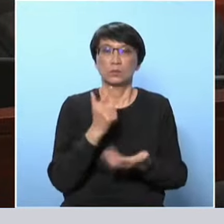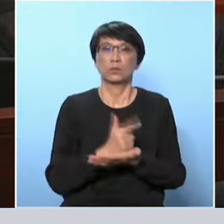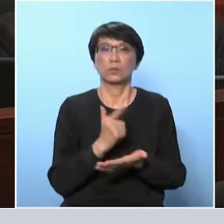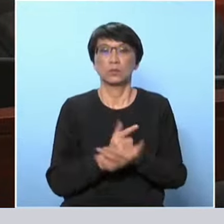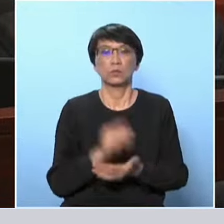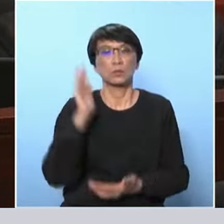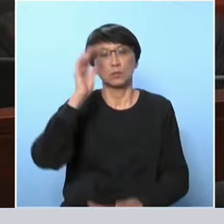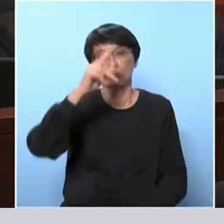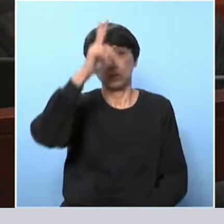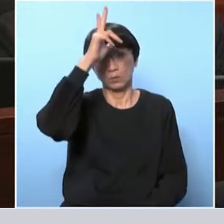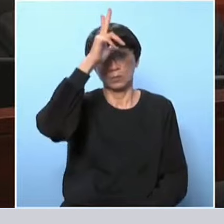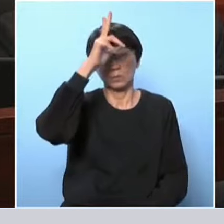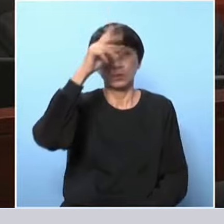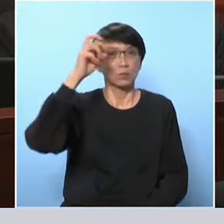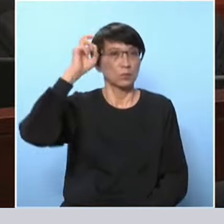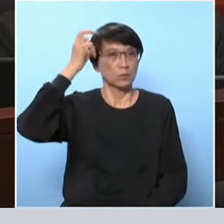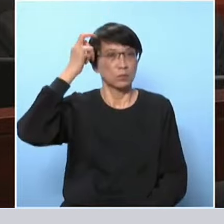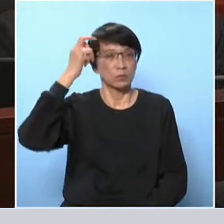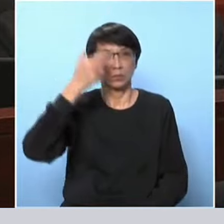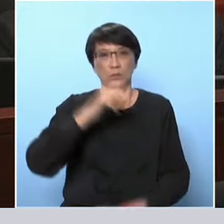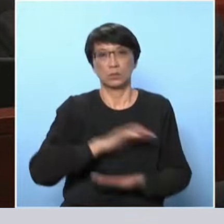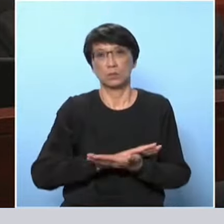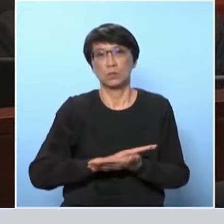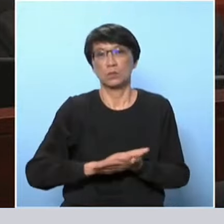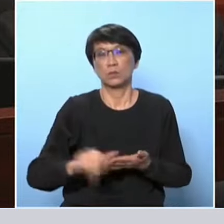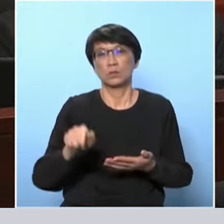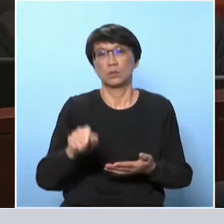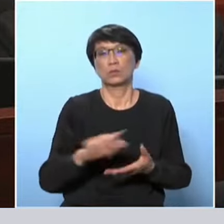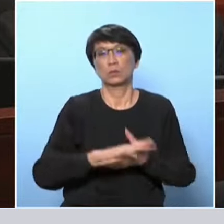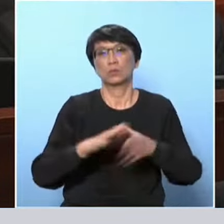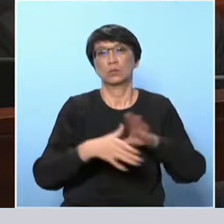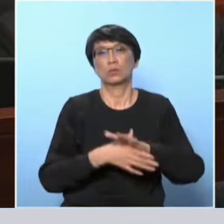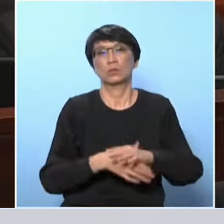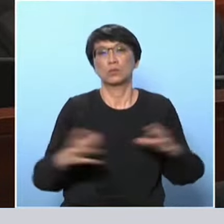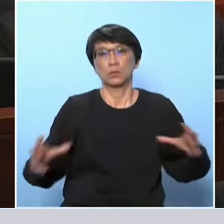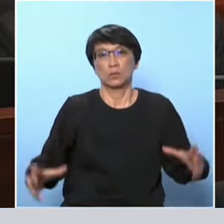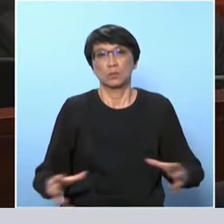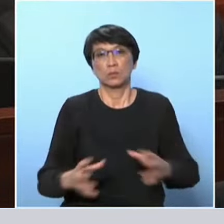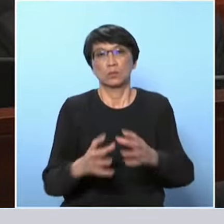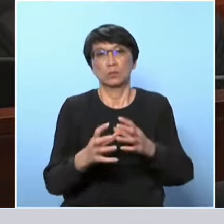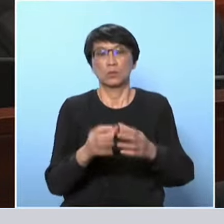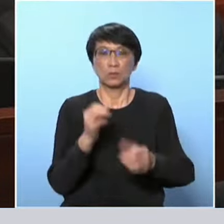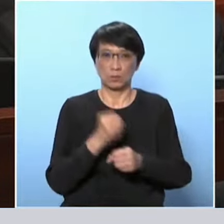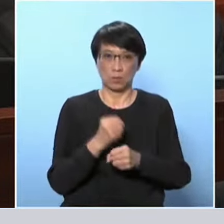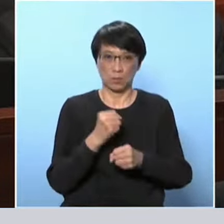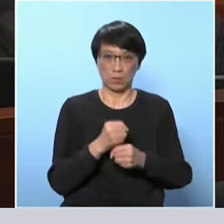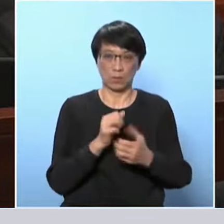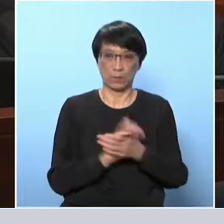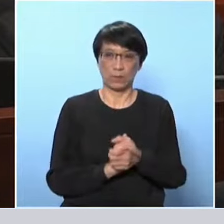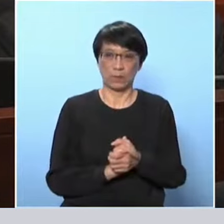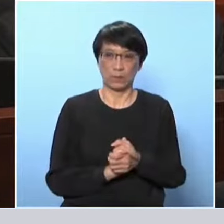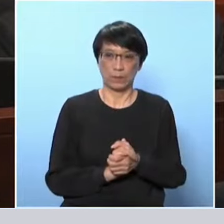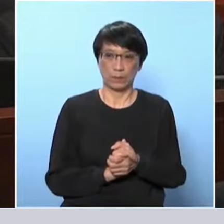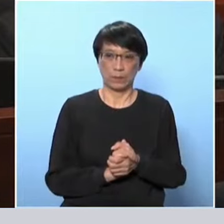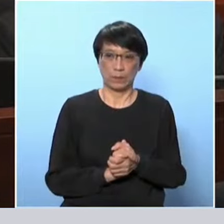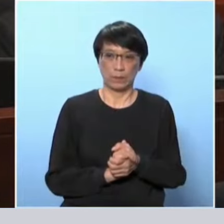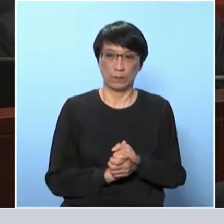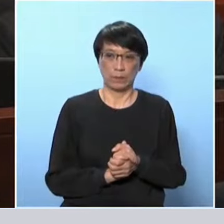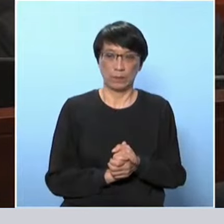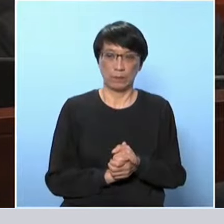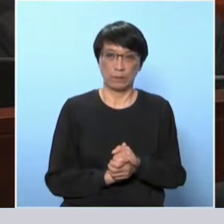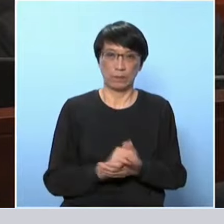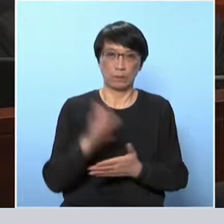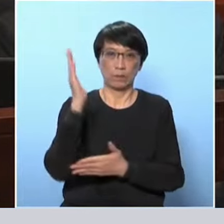希望局方咧可以深思考慮咧，喺文化同埋體育嘅建設上邊咧，點樣可以做好我哋區域嘅優勢。